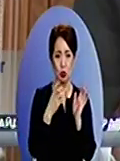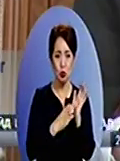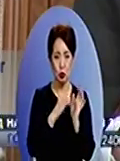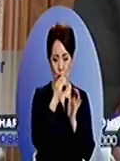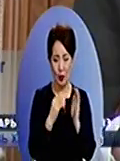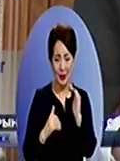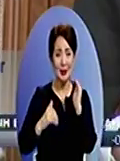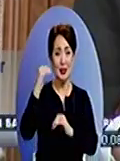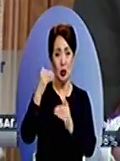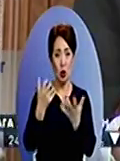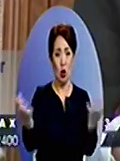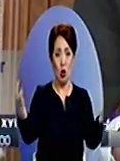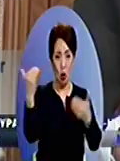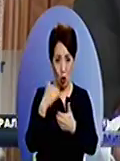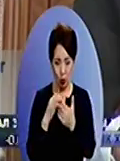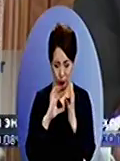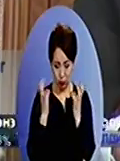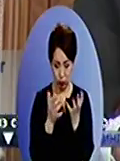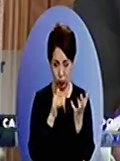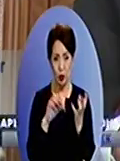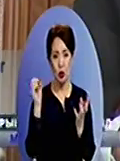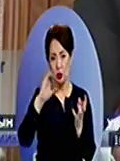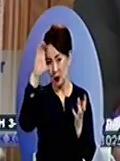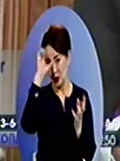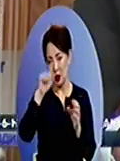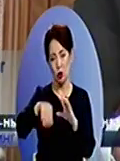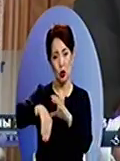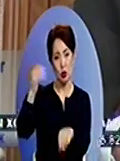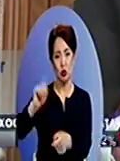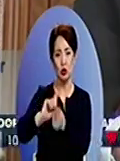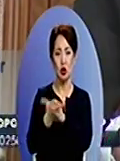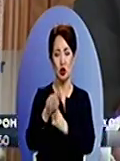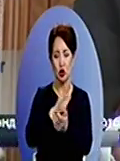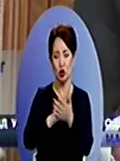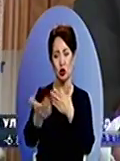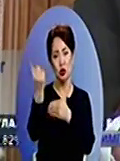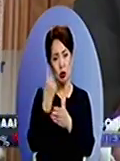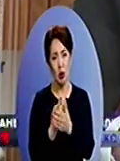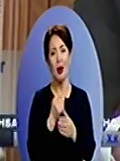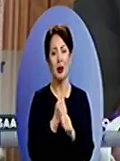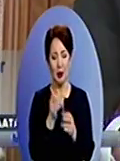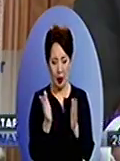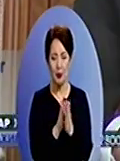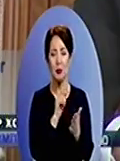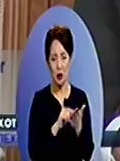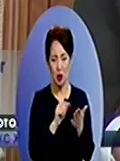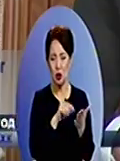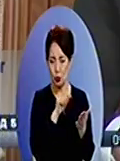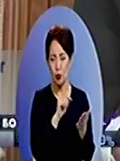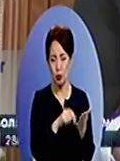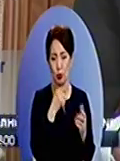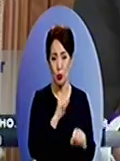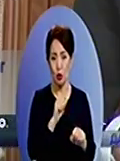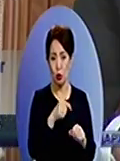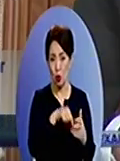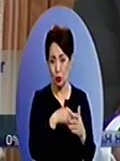оролцож байж сая ерөнхий сайдыг огцруулах шин ерөнхий сайдыг тавих асуудлыг хамтд нь оруулж ирээд шин ерөнхий сайдын